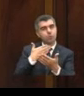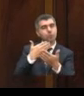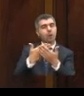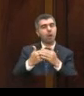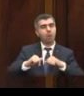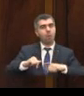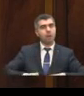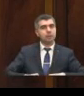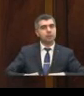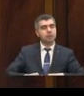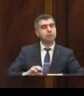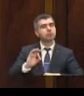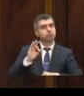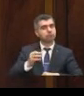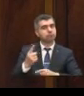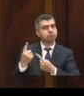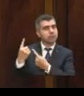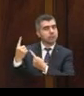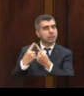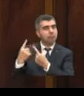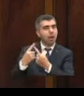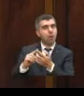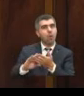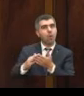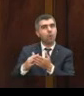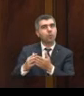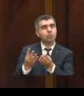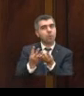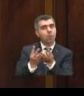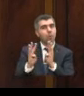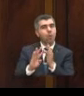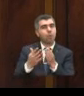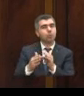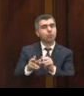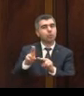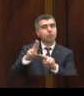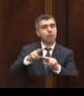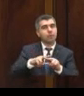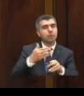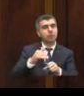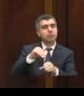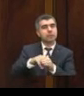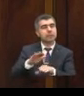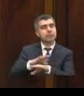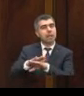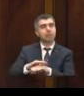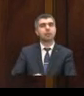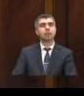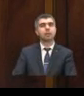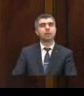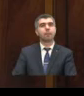سعة الصدر وحسن إنصاته لجميع الفرقاء السياسيين، منوهين بتفاعله